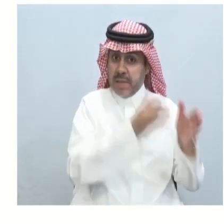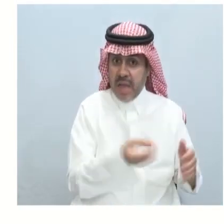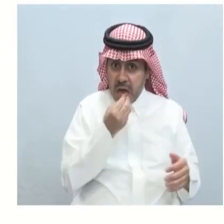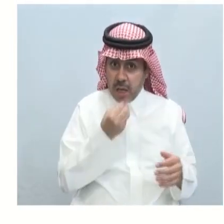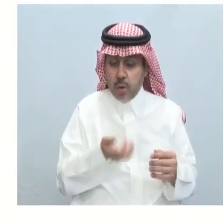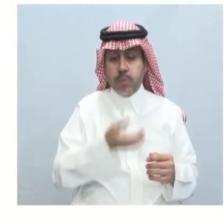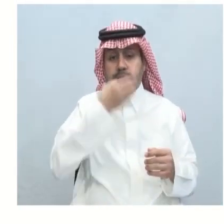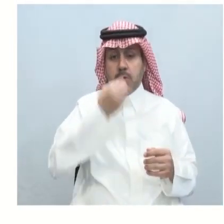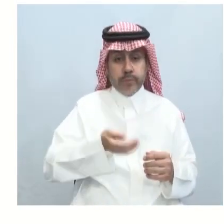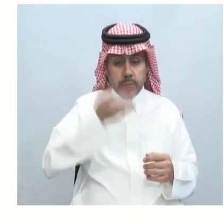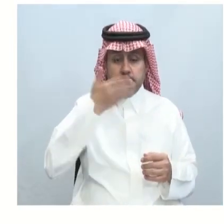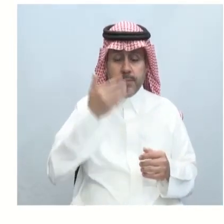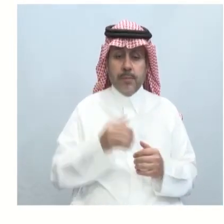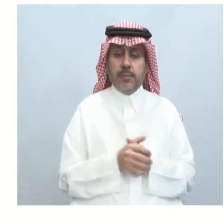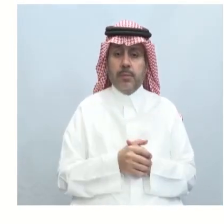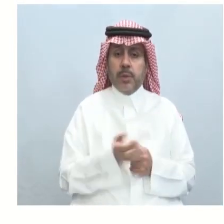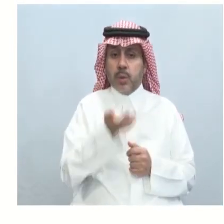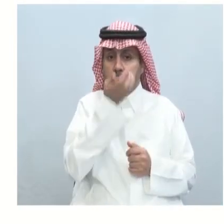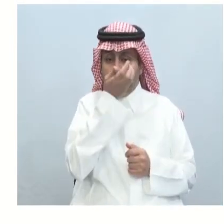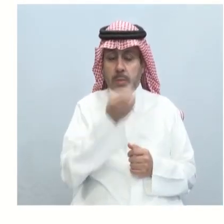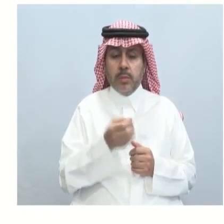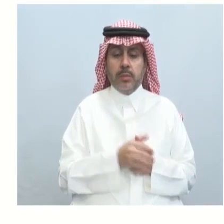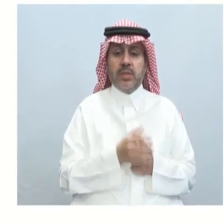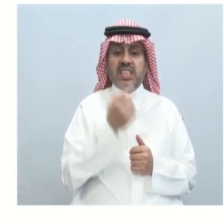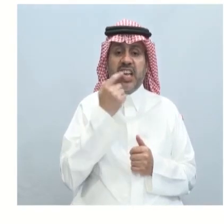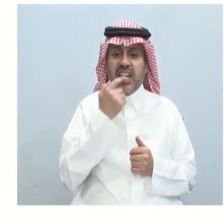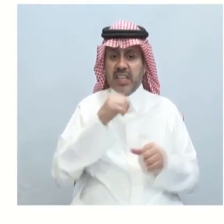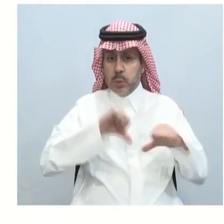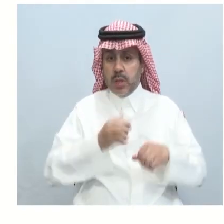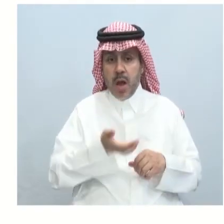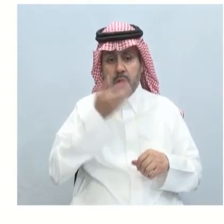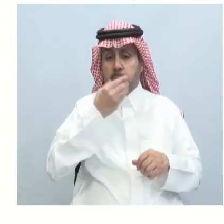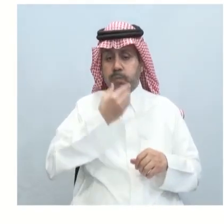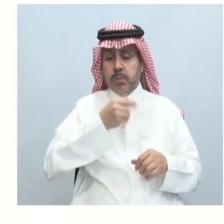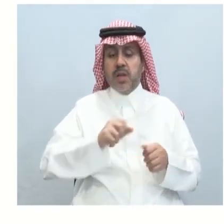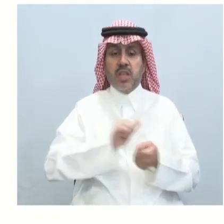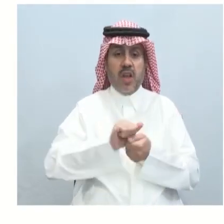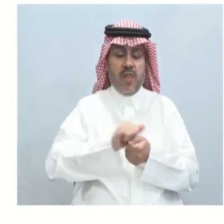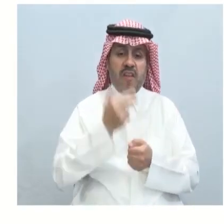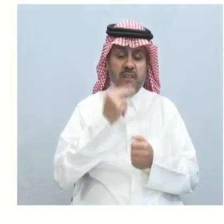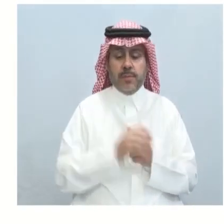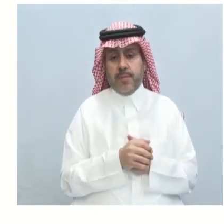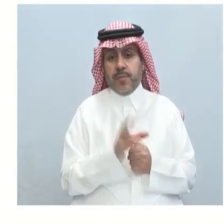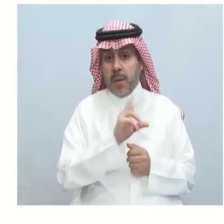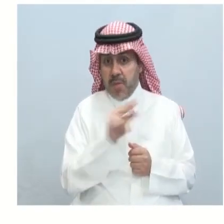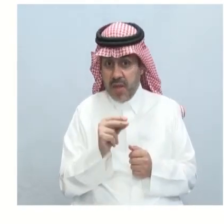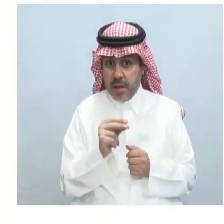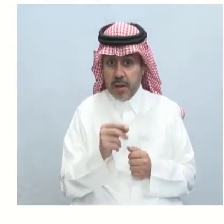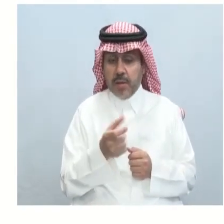وبعد شرب ما له اثر على الاسنان ورائحه الفم مثل اللبن